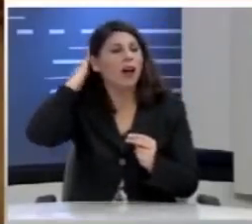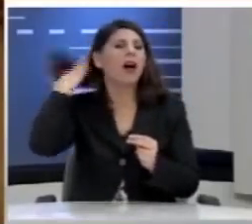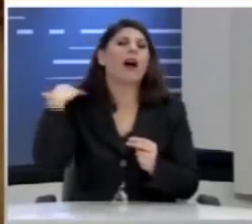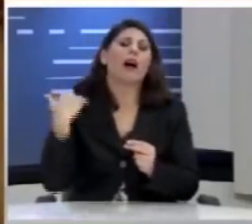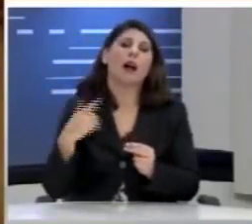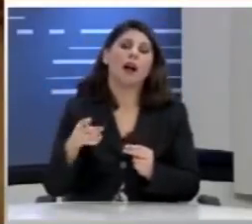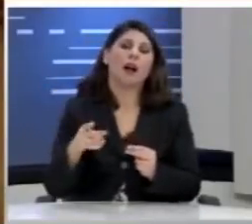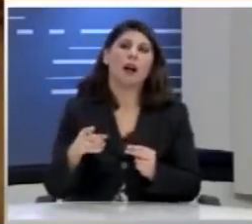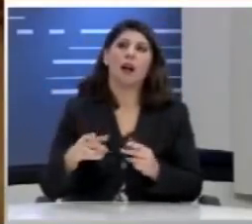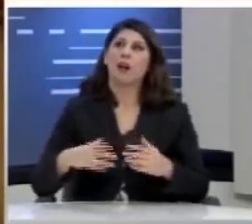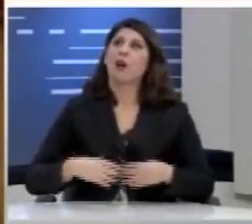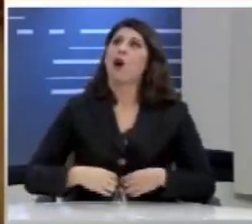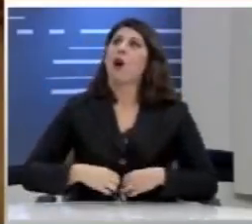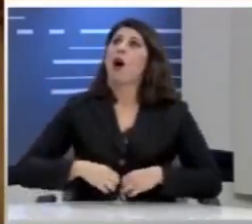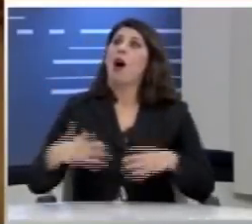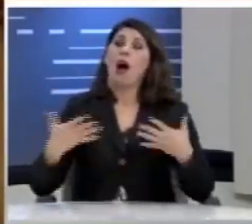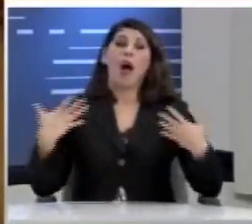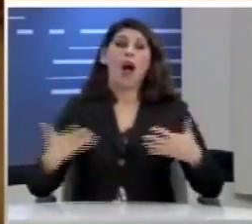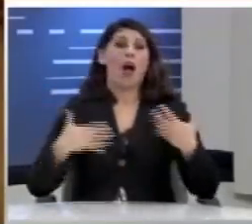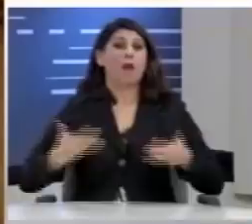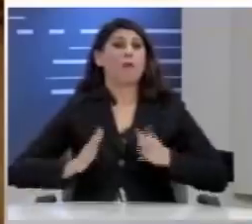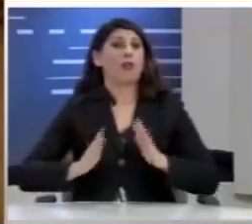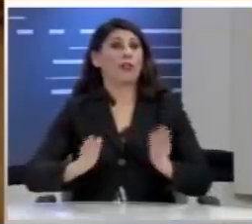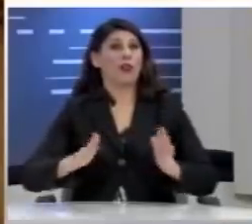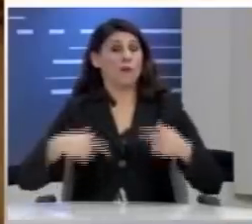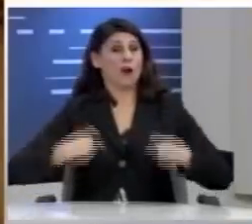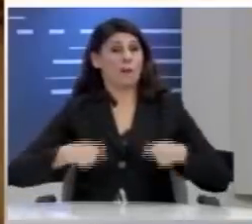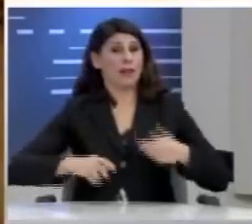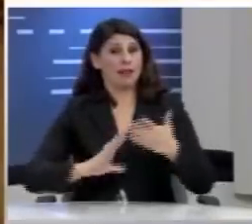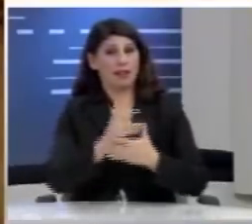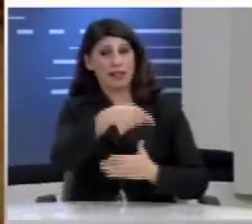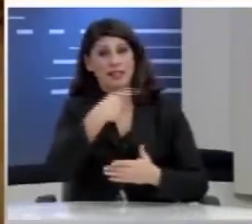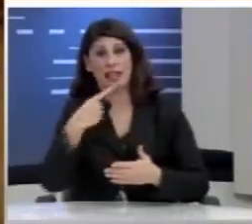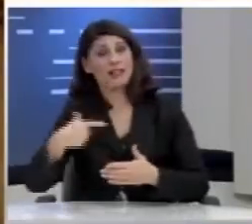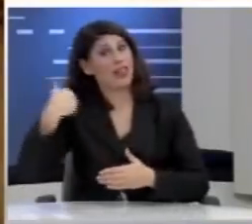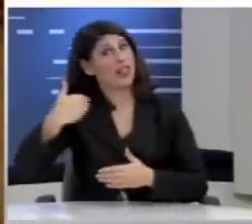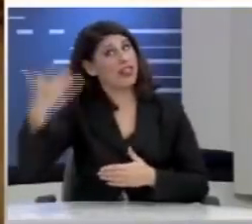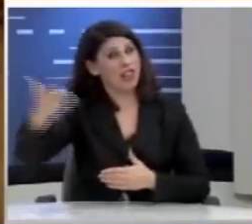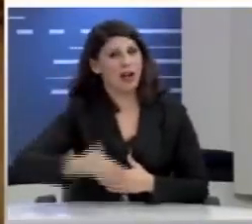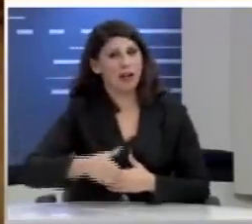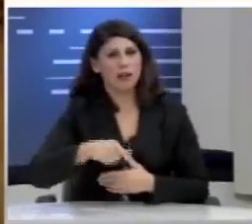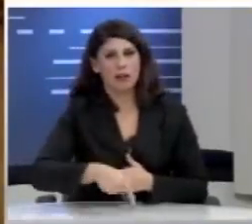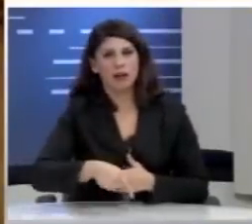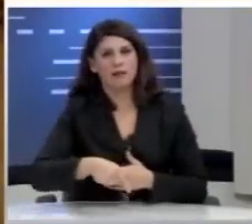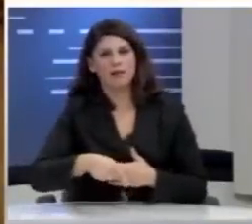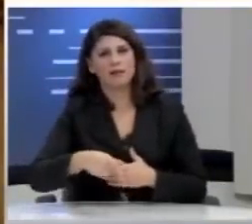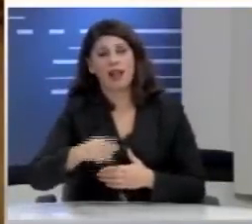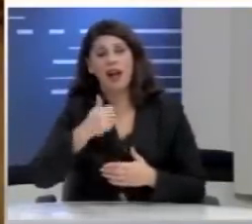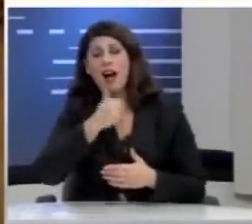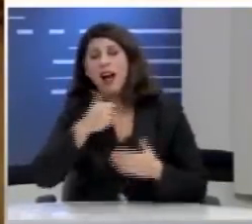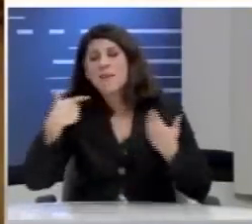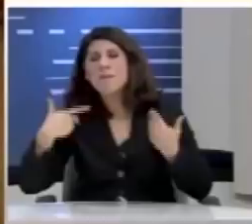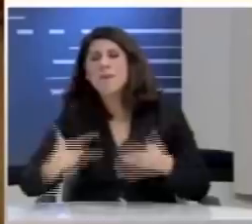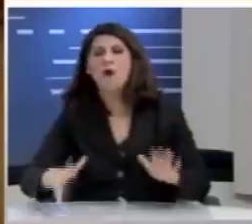ουρανό της καπιταλιστικής ανάπτυξης που υπόσχεστε είναι ένα ακόμα από τα